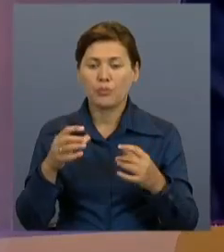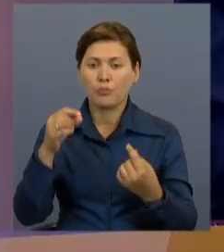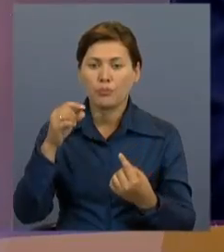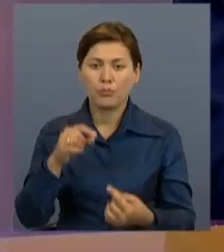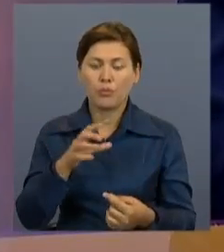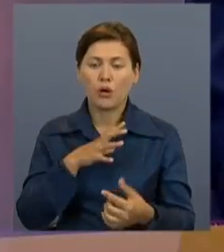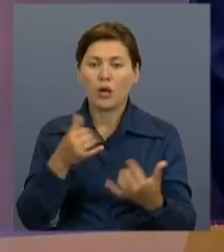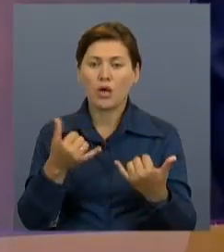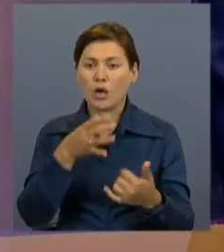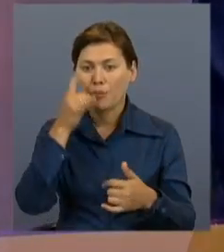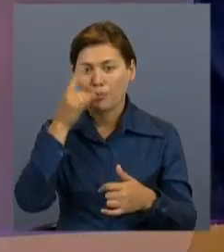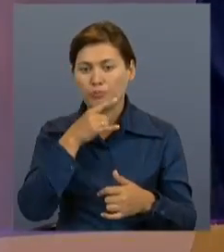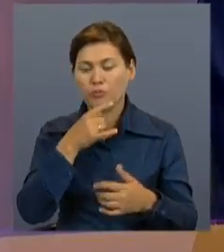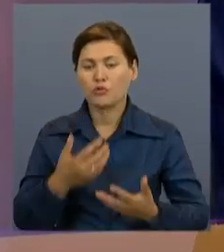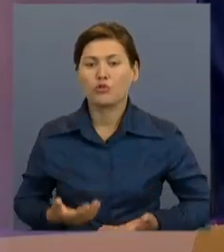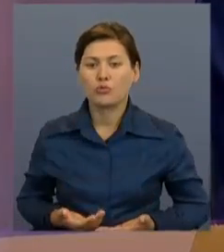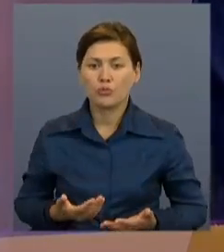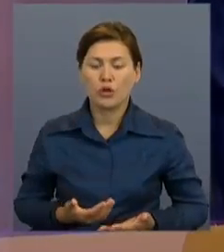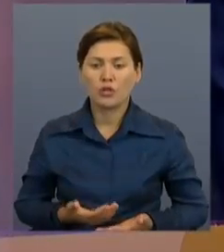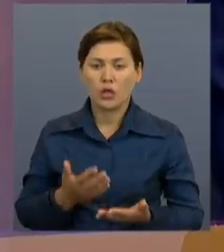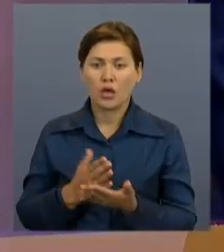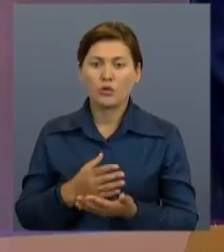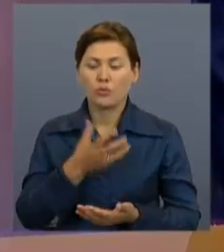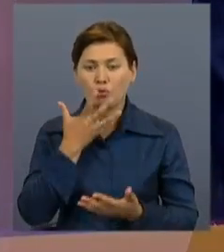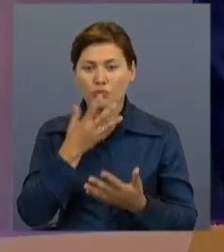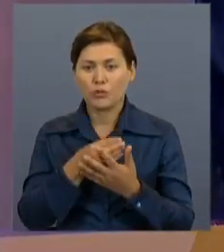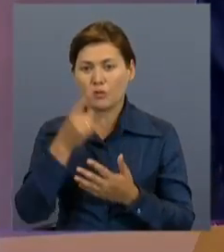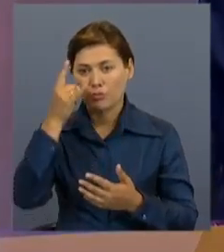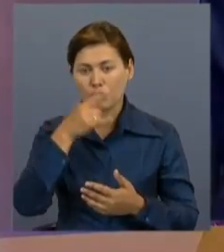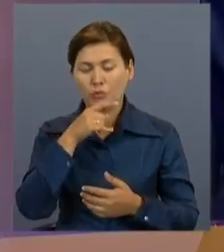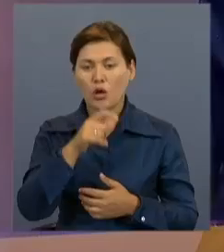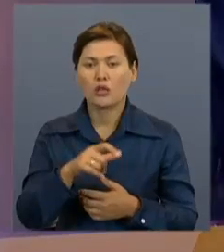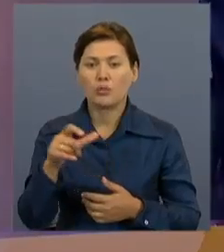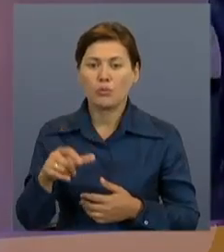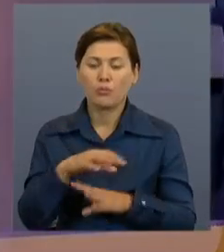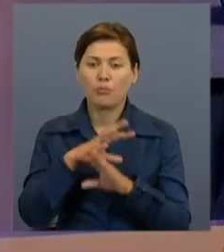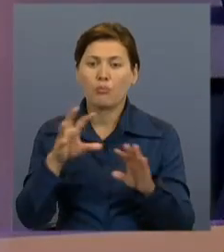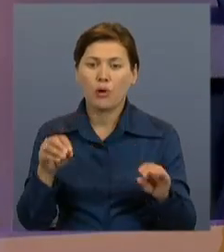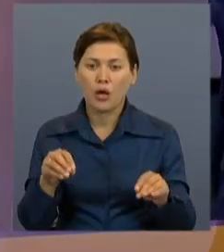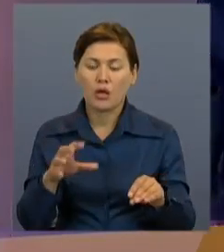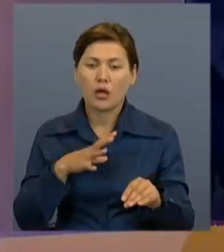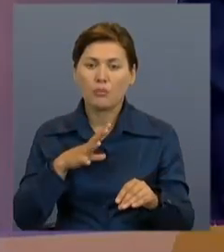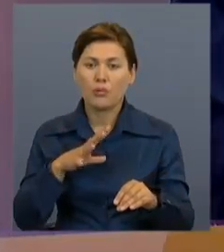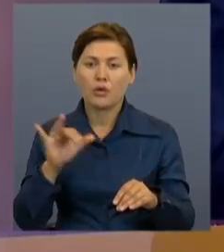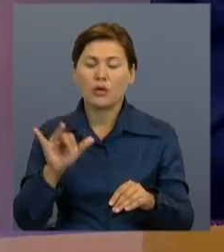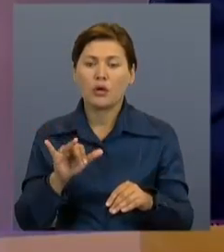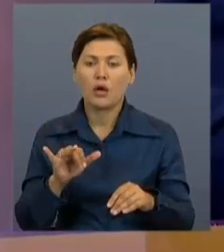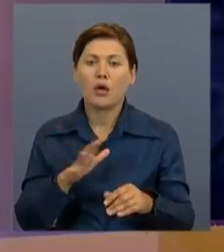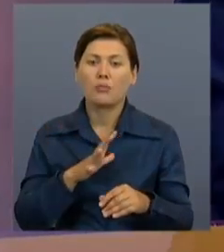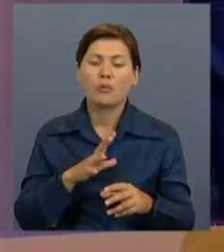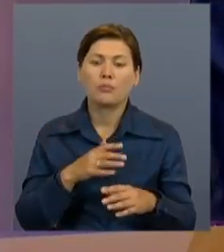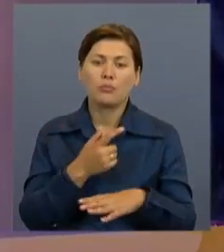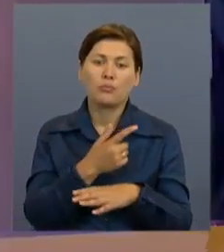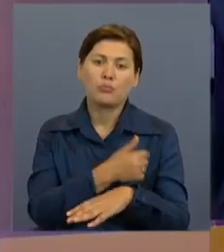таңда біздің Қазақстанда тұрып жатқан өзіміздің қазақстандық азаматтардың барлығы кепілдендірілген медициналық